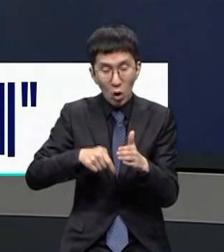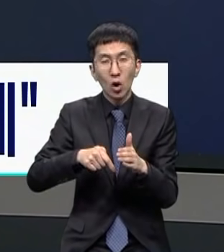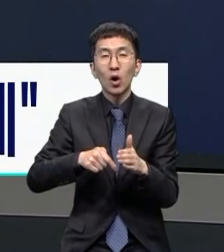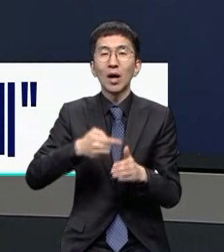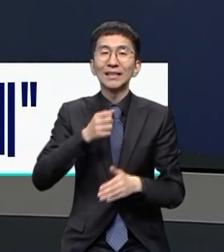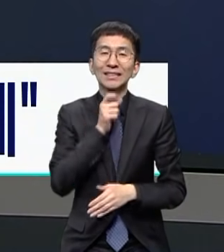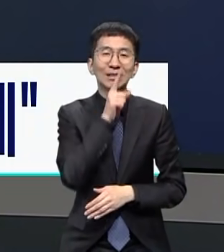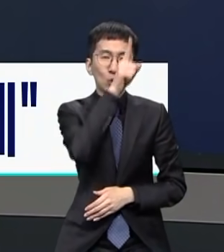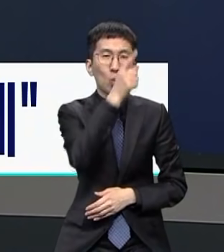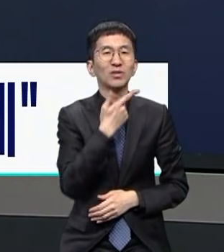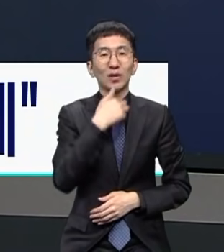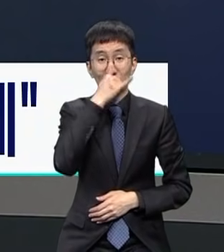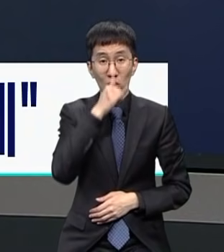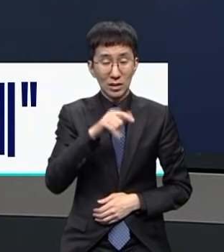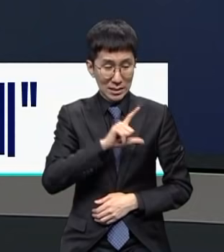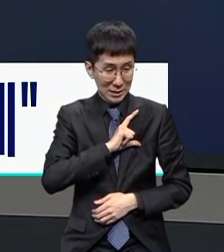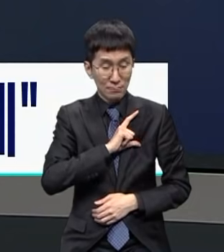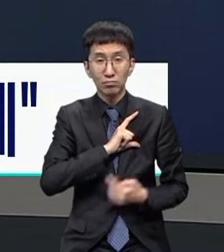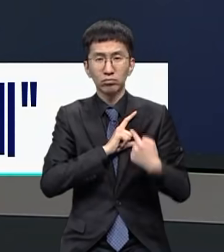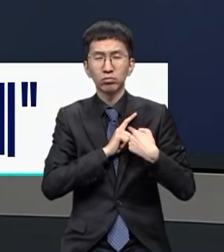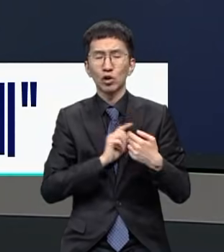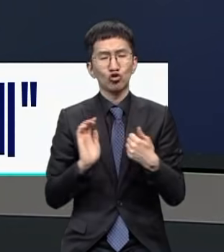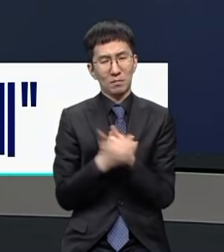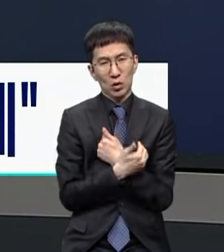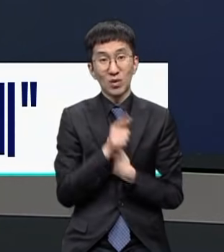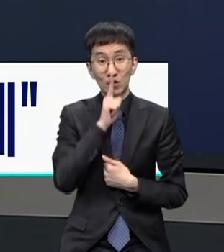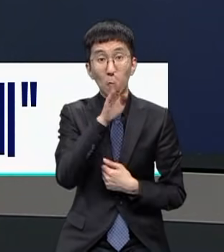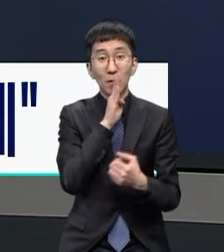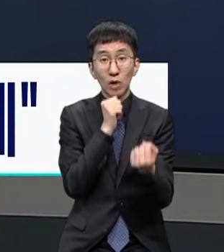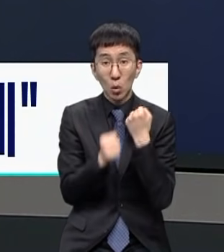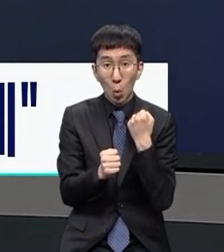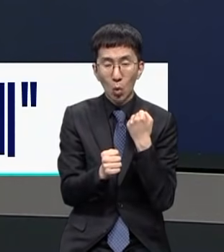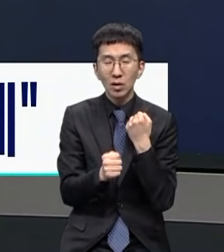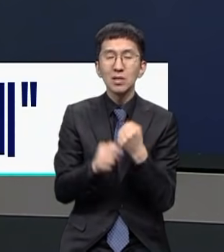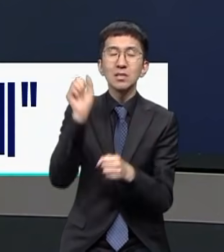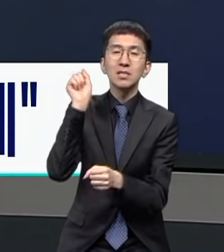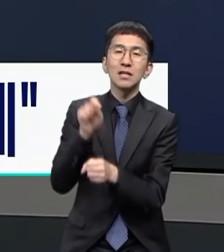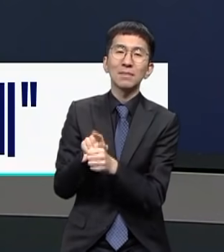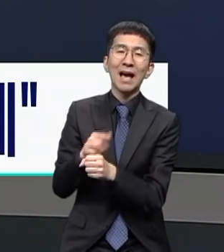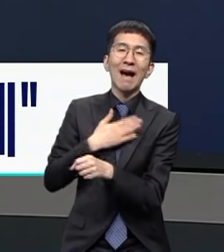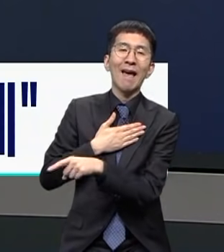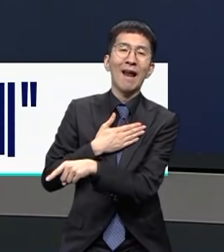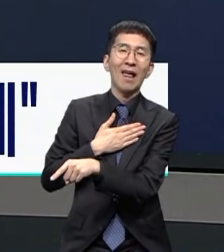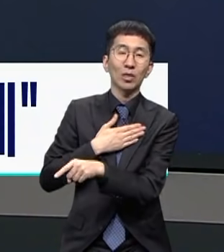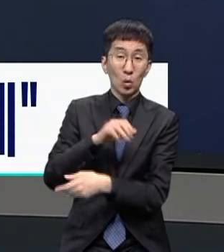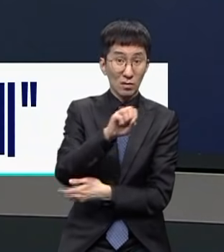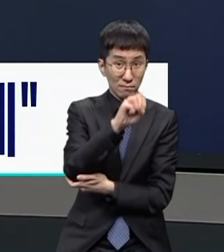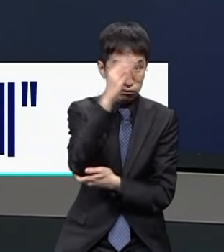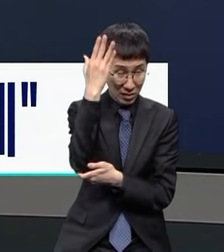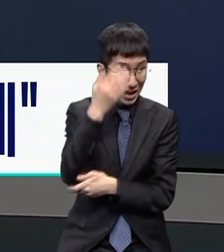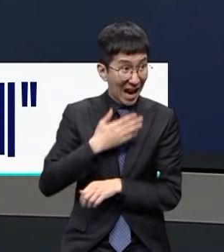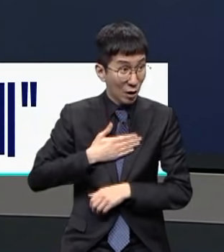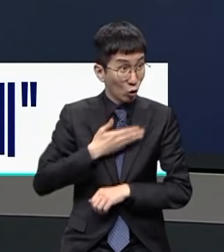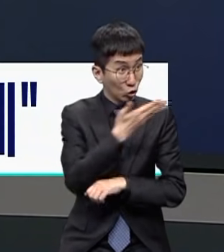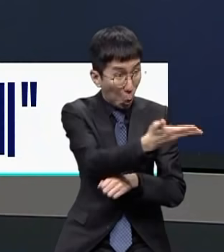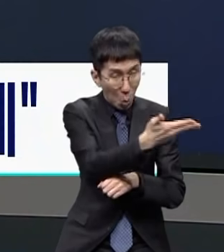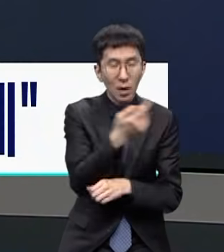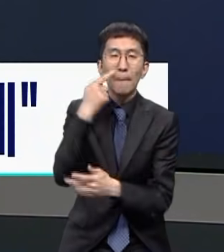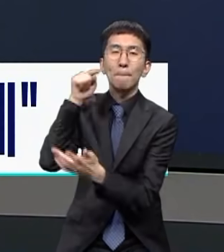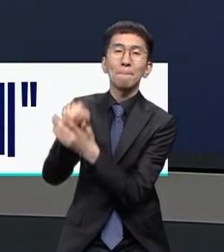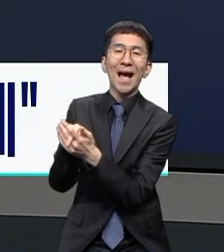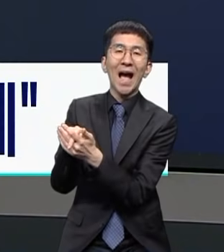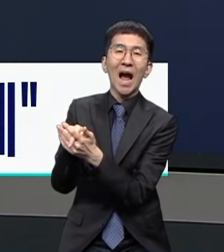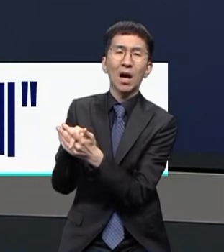있었던 건데요. 익명으로 한 신고였는데도 신고 사실이 드러나고 또 언론에 제보한 것까지 노출됐다는